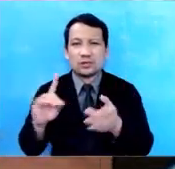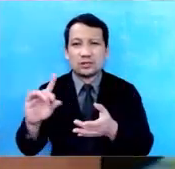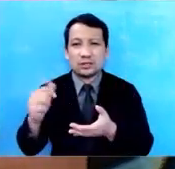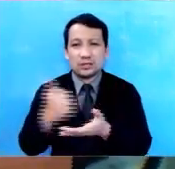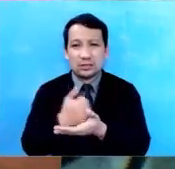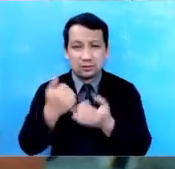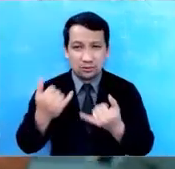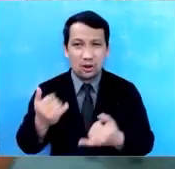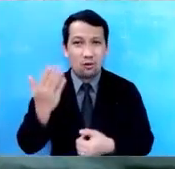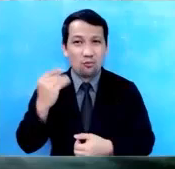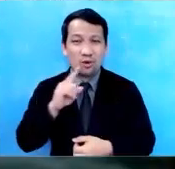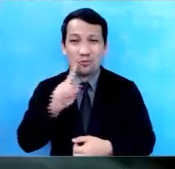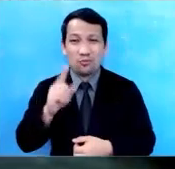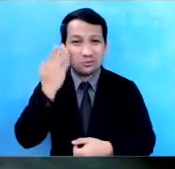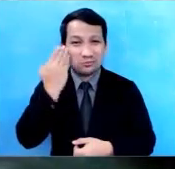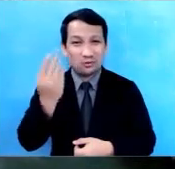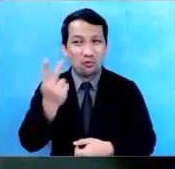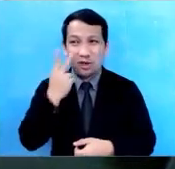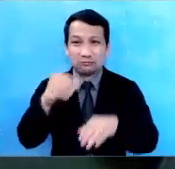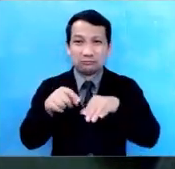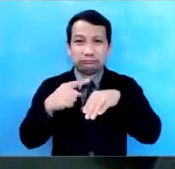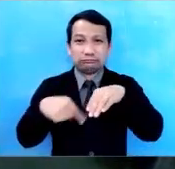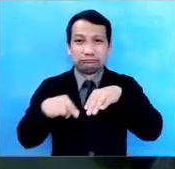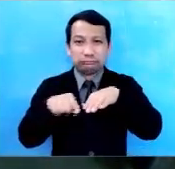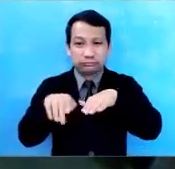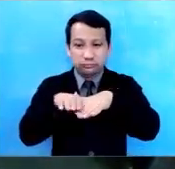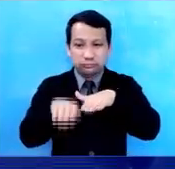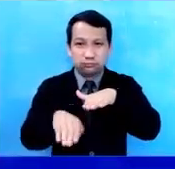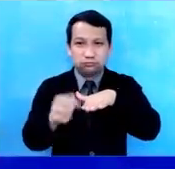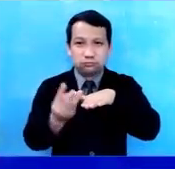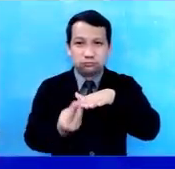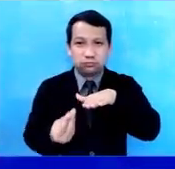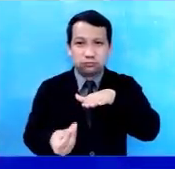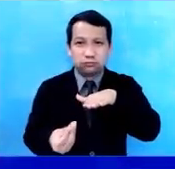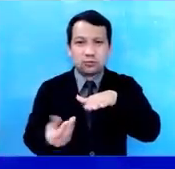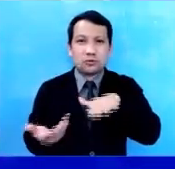dahil walang sinkhole na nakita dito sa lugar. Gretchen.